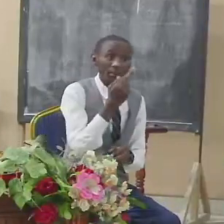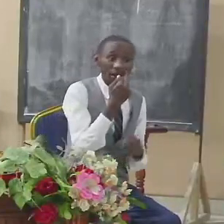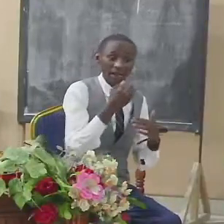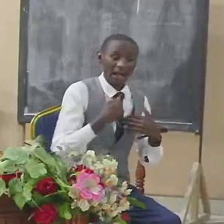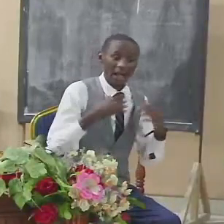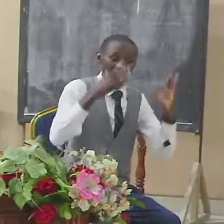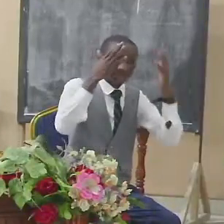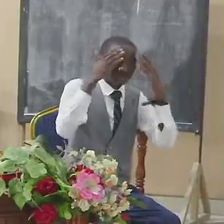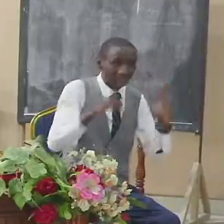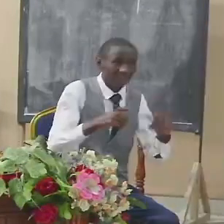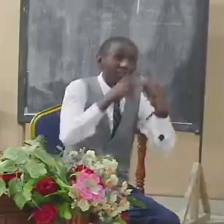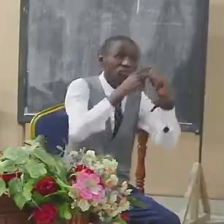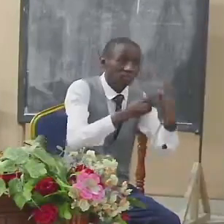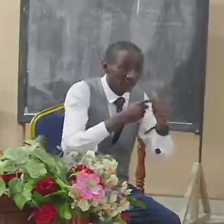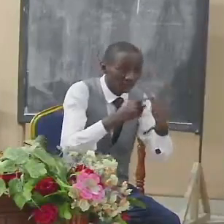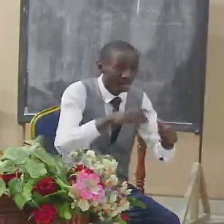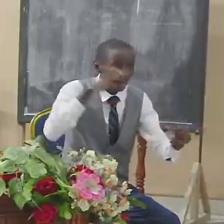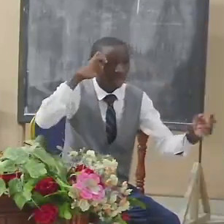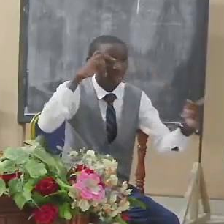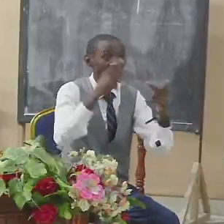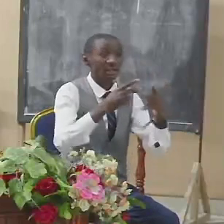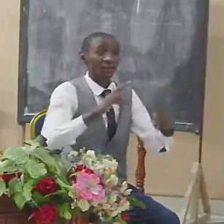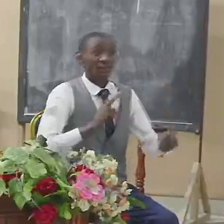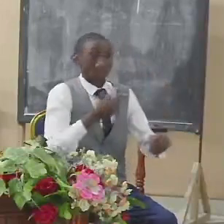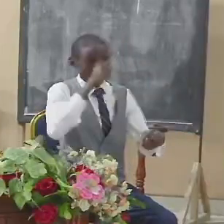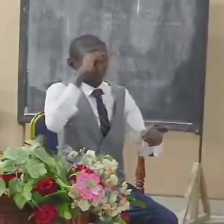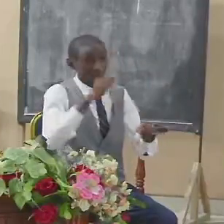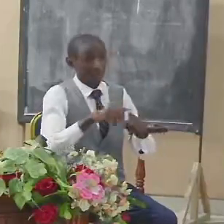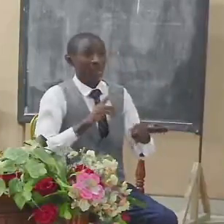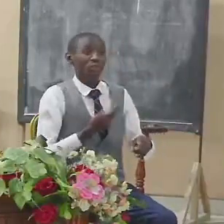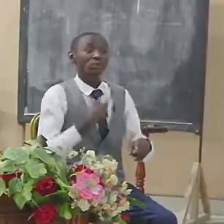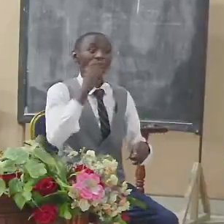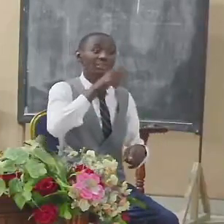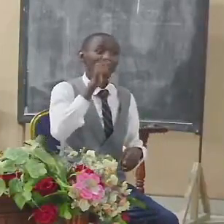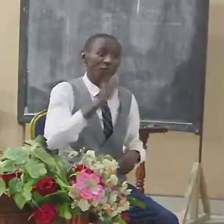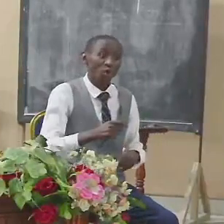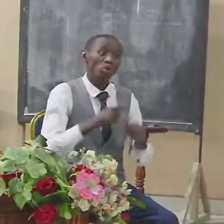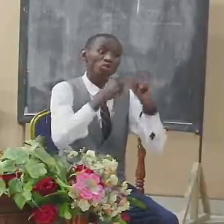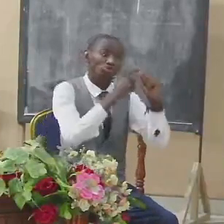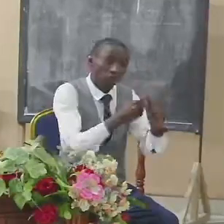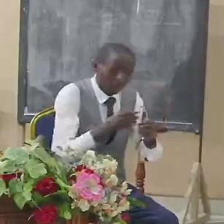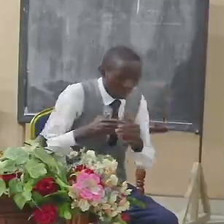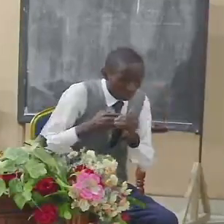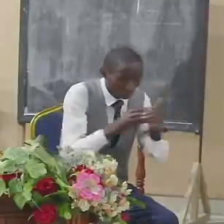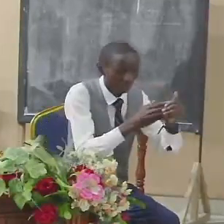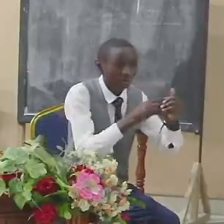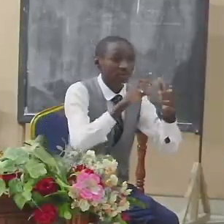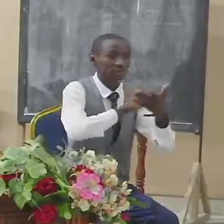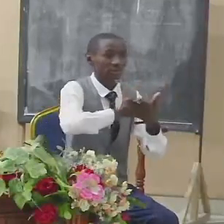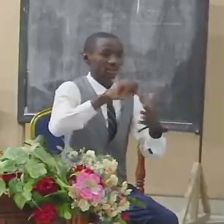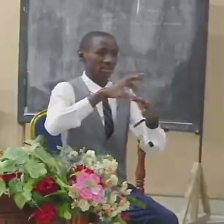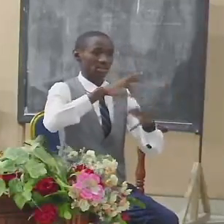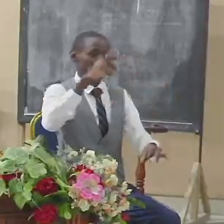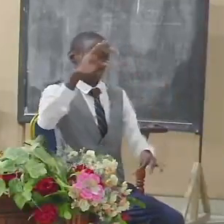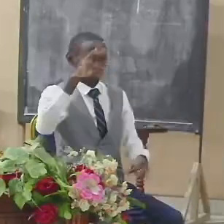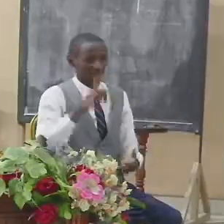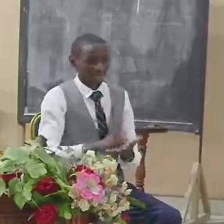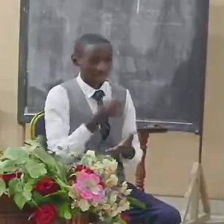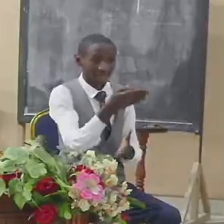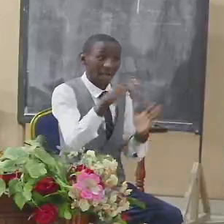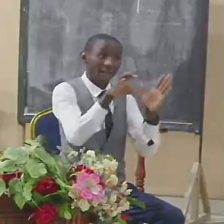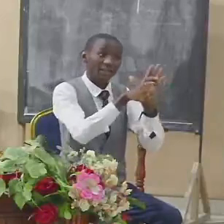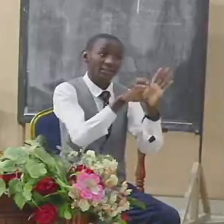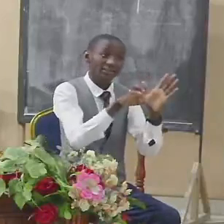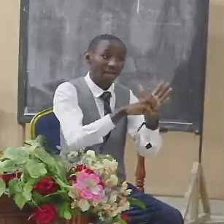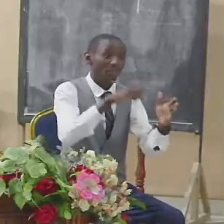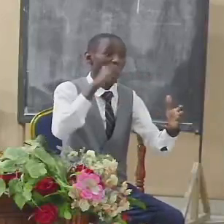tu Eliezer. Ndugu. Nous devons suivre la conduite du Saint-Esprit. Tunapaswa kufuata uongozi wa Roho Mtakatifu. Ça c'est l'exemple de